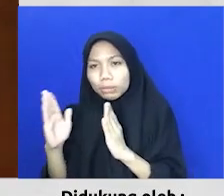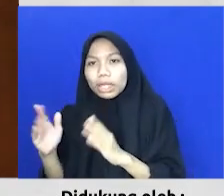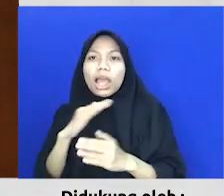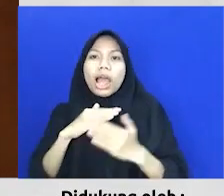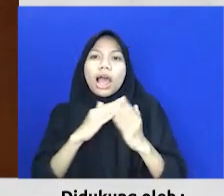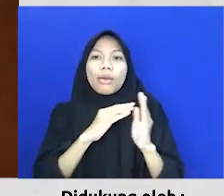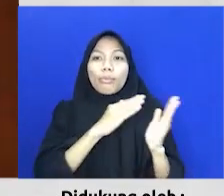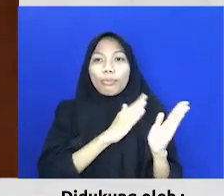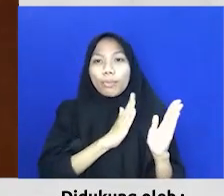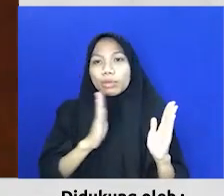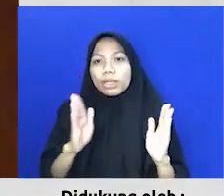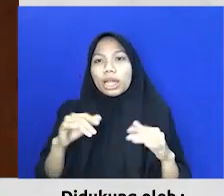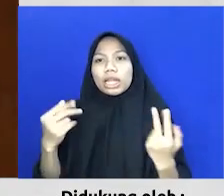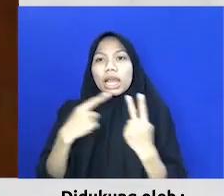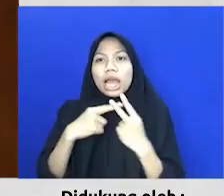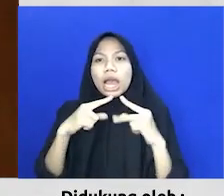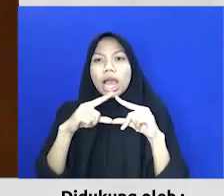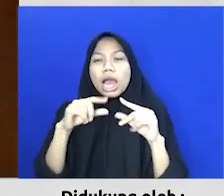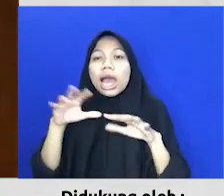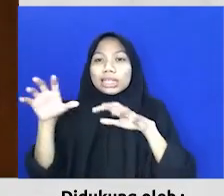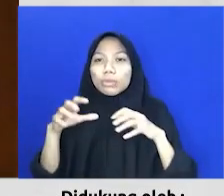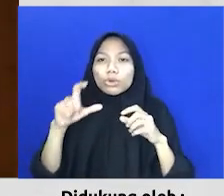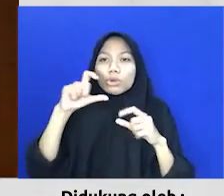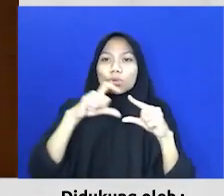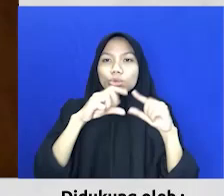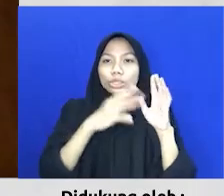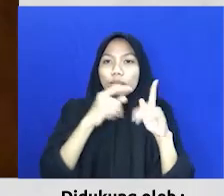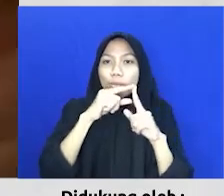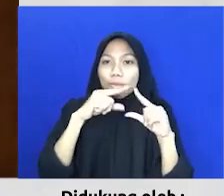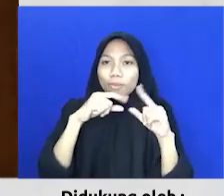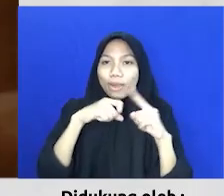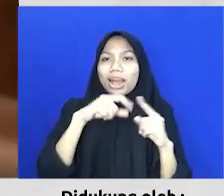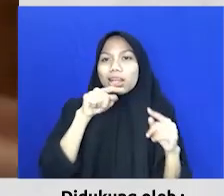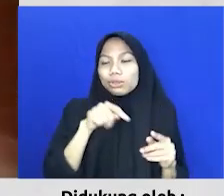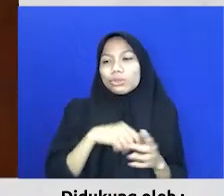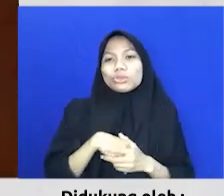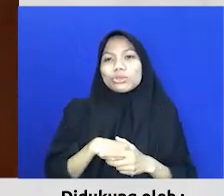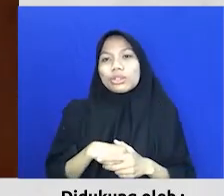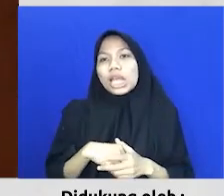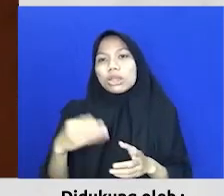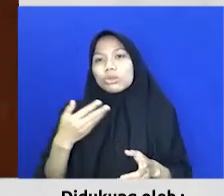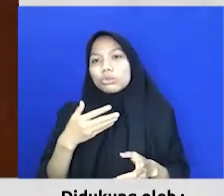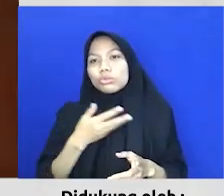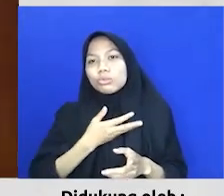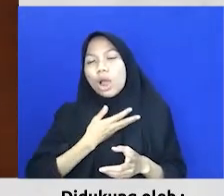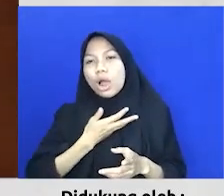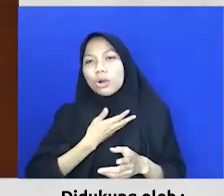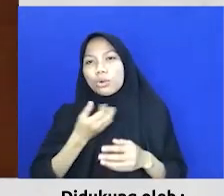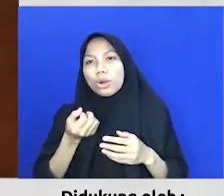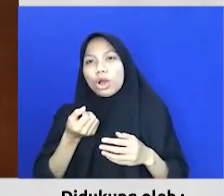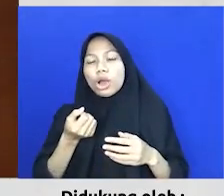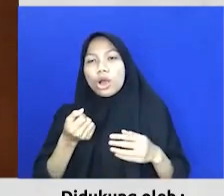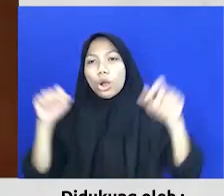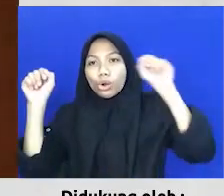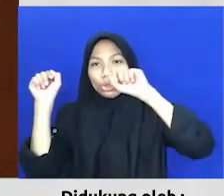tajam gitu ya. Intro dan kemudian dimulai babak satu, nanti ada silat kan ya dan